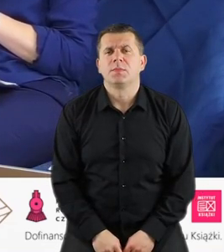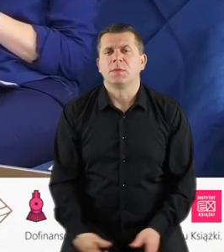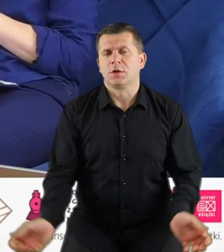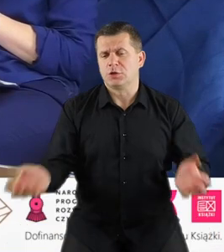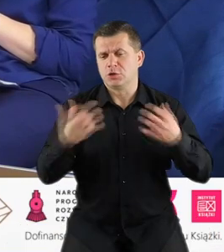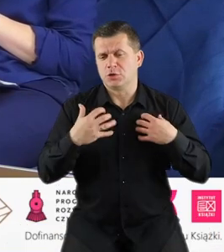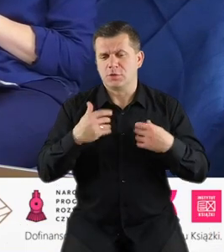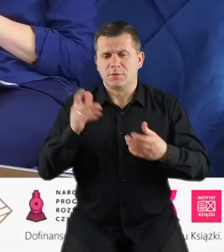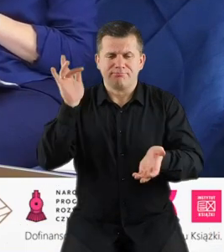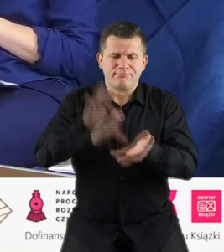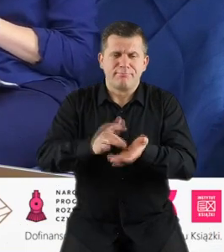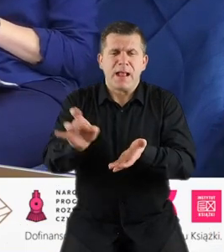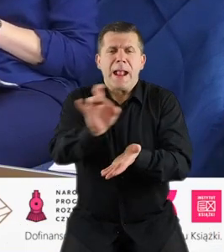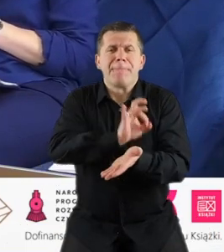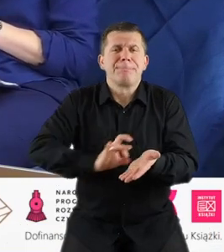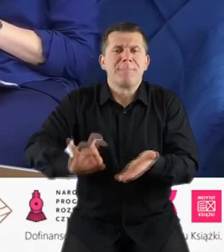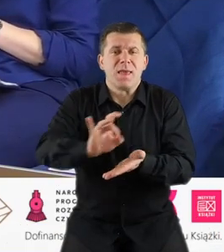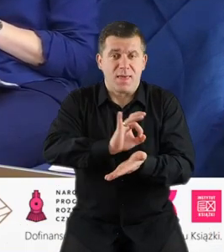on w pewnej gminie,